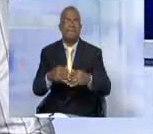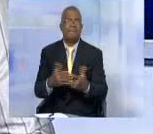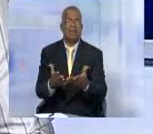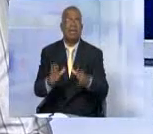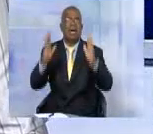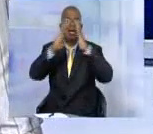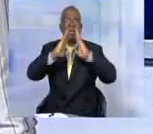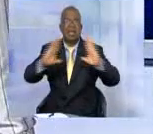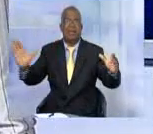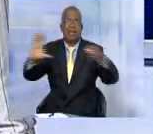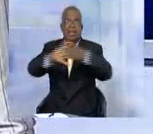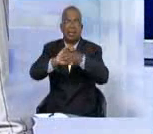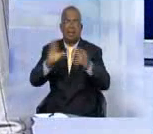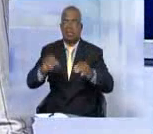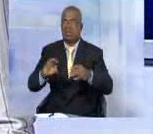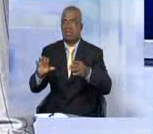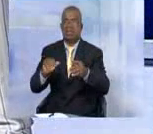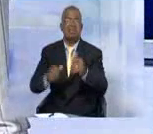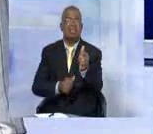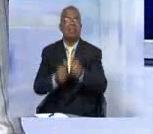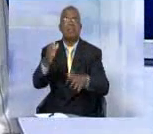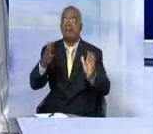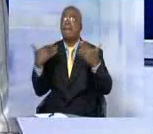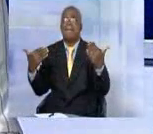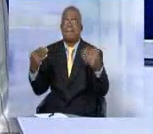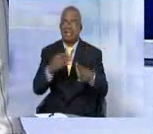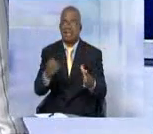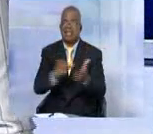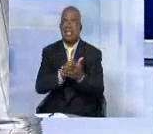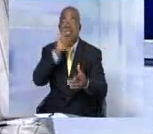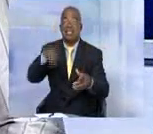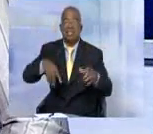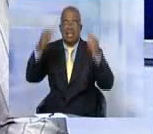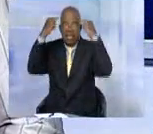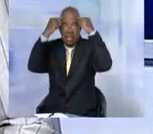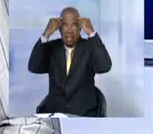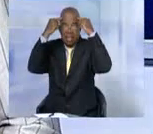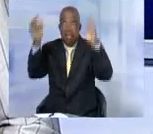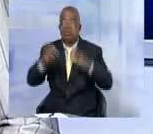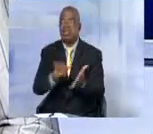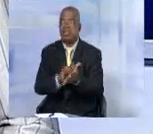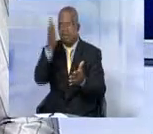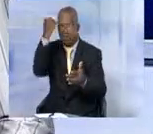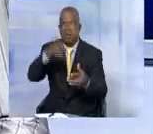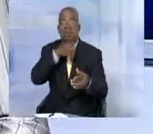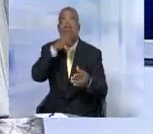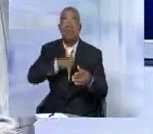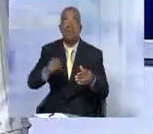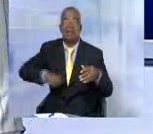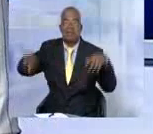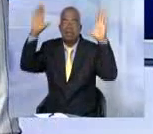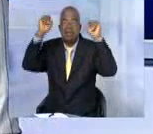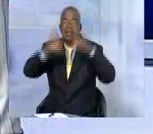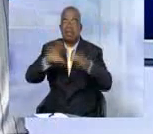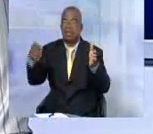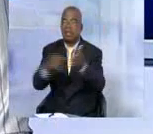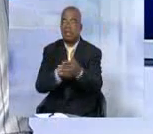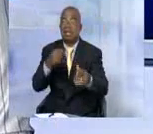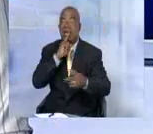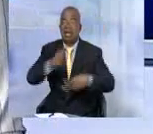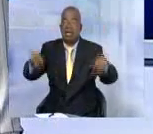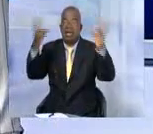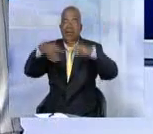et de réconciliation en Côte d'Ivoire? C'est la question qui amène l'ancien président du Ghana, John Kufuor, dans le pays. Il a rencontré pour en